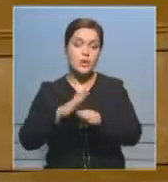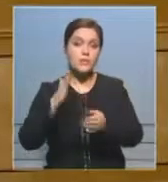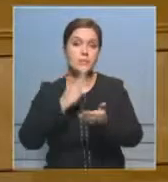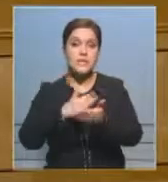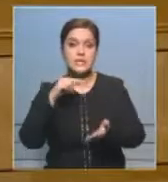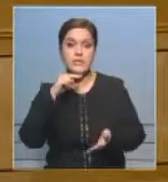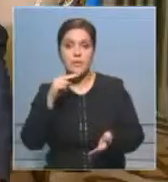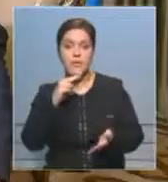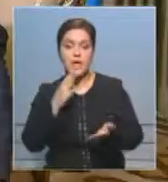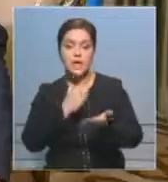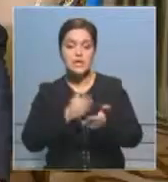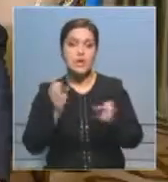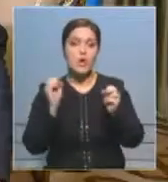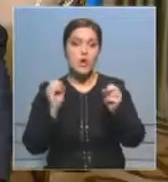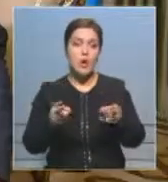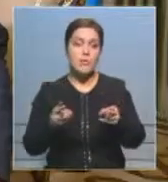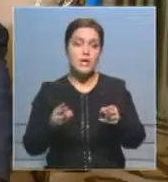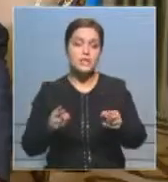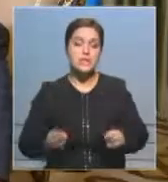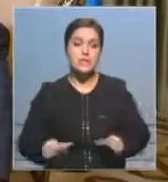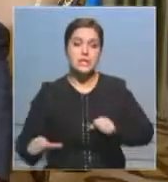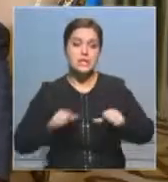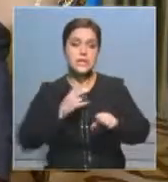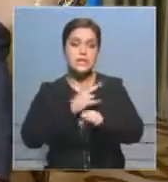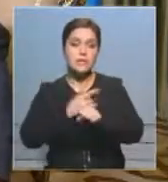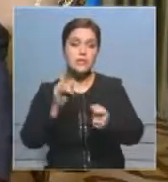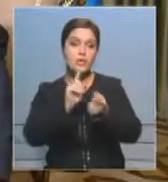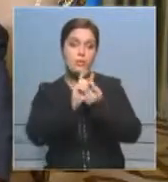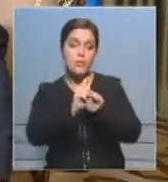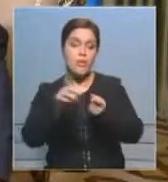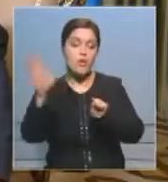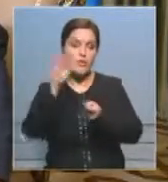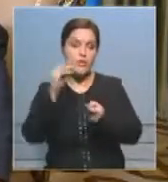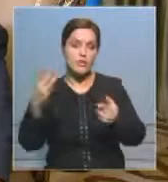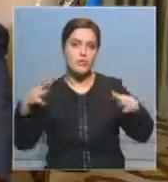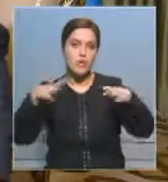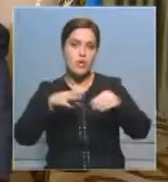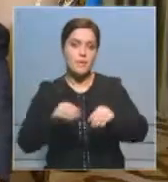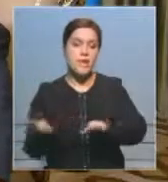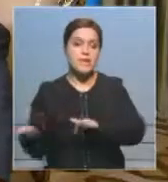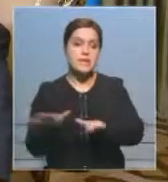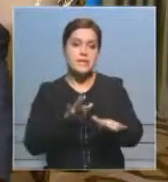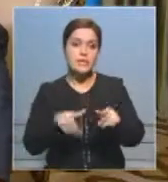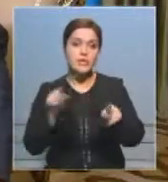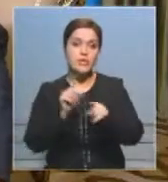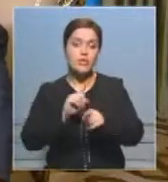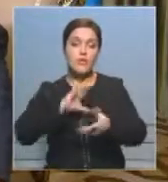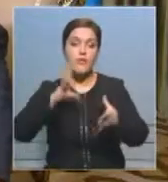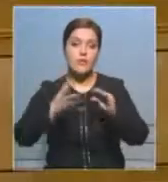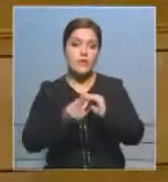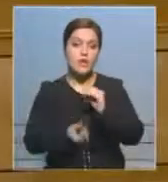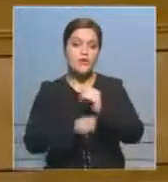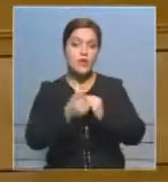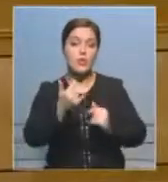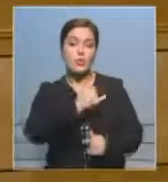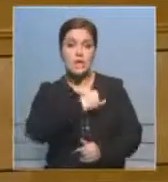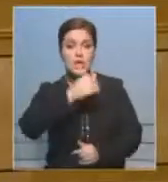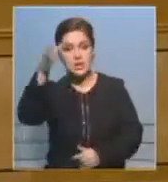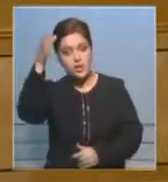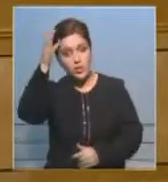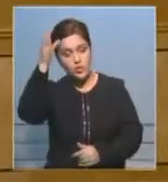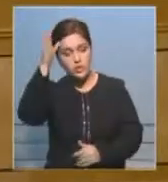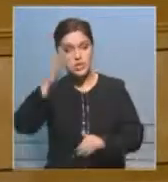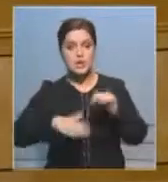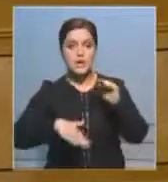терроризма против которого возможно бороться только посредством совместных действий по поводу всех этих вызовов у наших научных спиртных